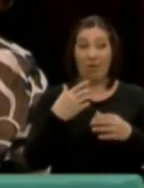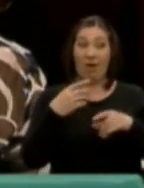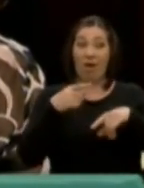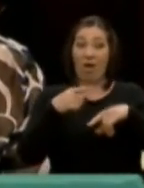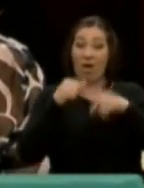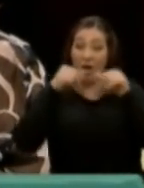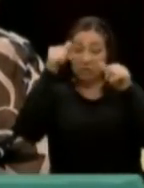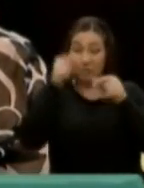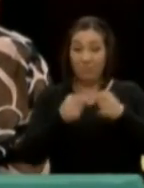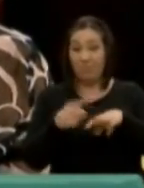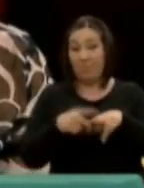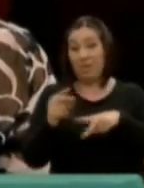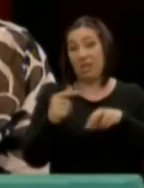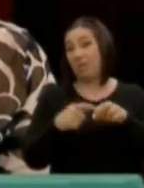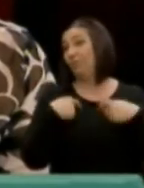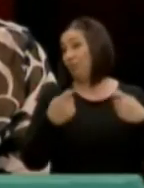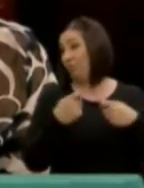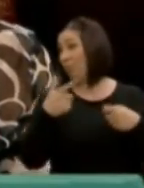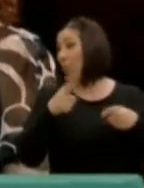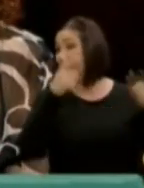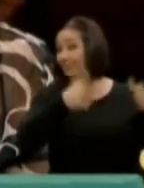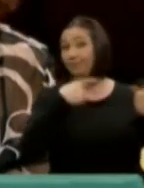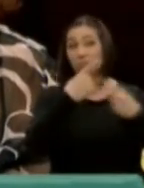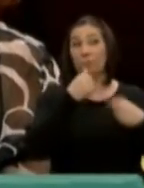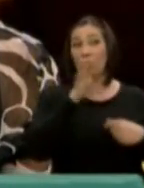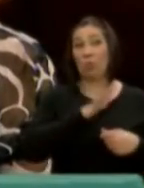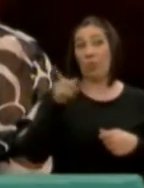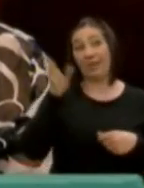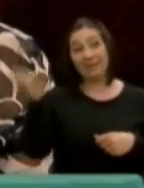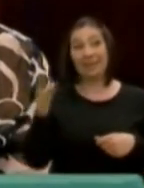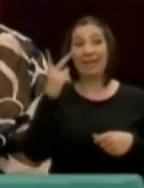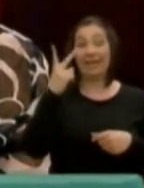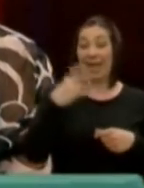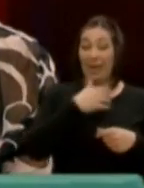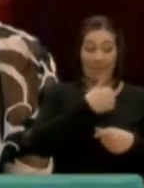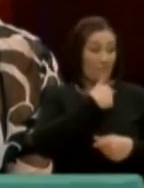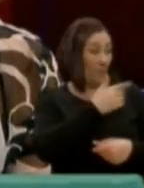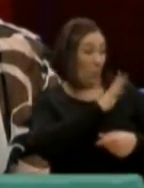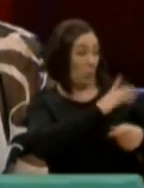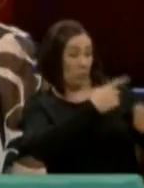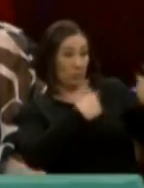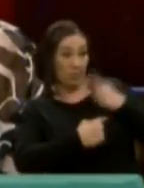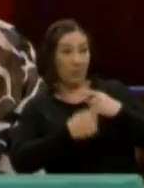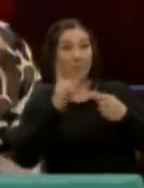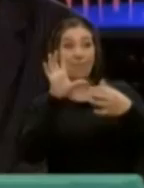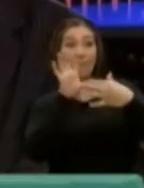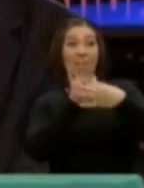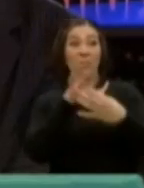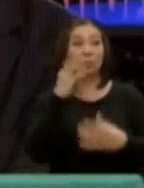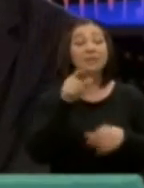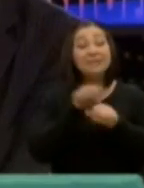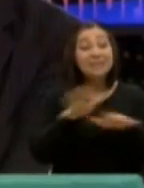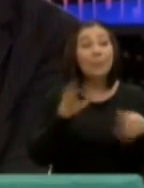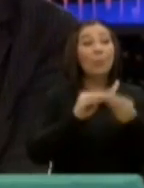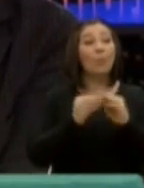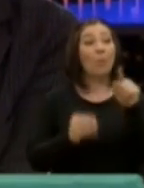bütün bir köye de ben Hacı Bekir'de çalışıyorum. Oğlum da oraya gitti. İki nesildir buradayım. İşte onlarda da o bir bağlılık oluyor. Ama sistemin oluyor. Problemi